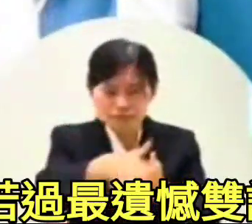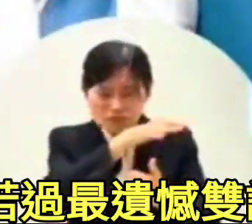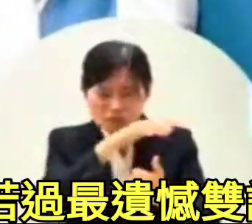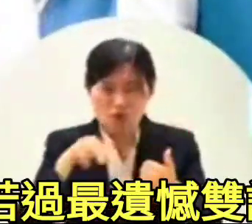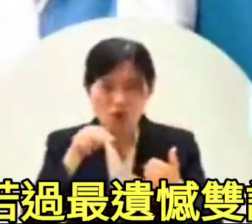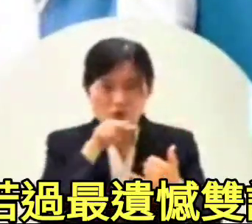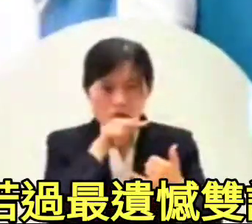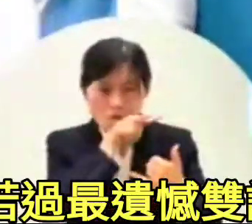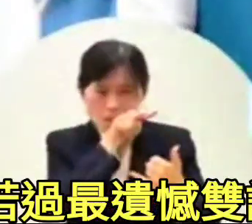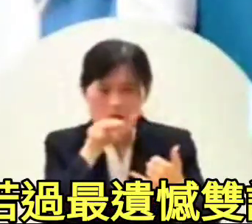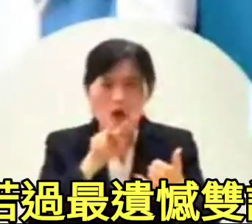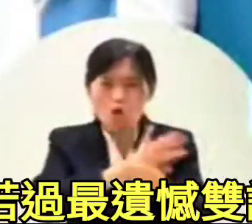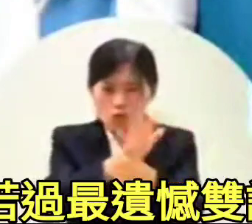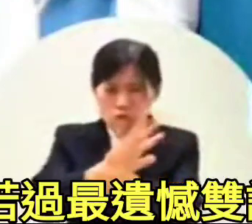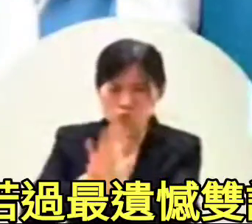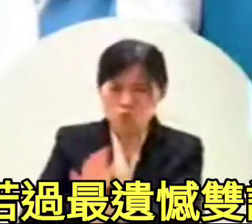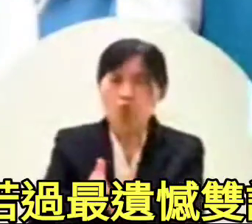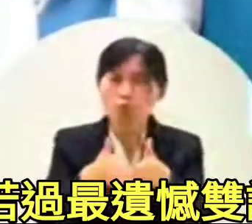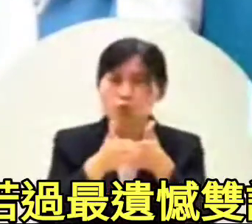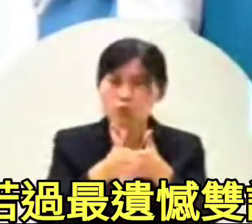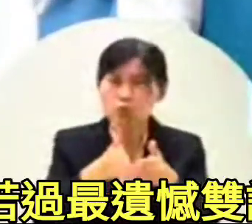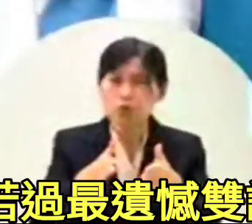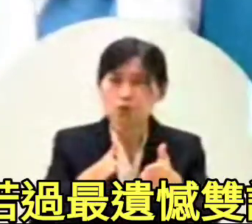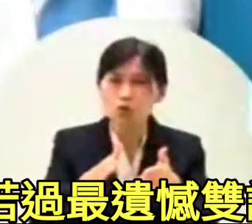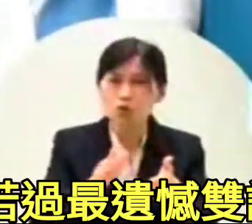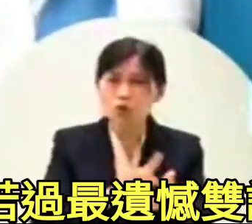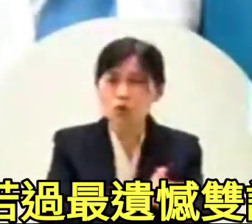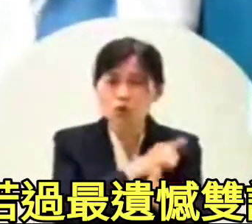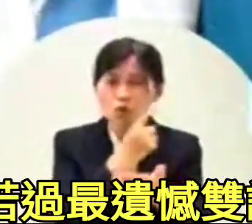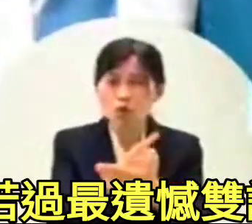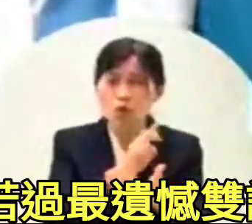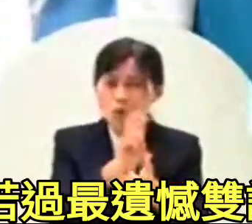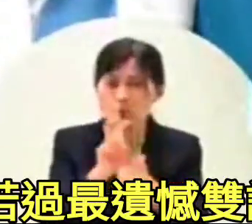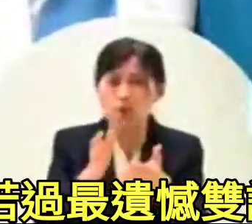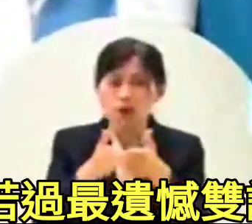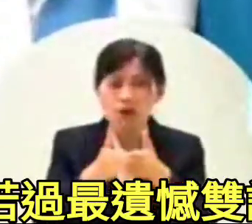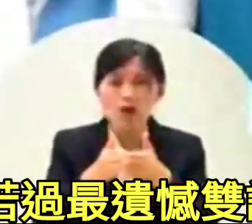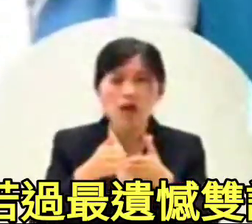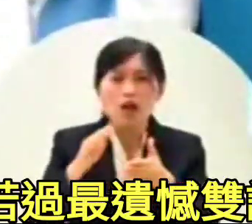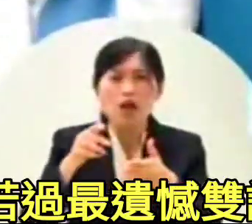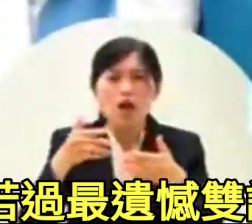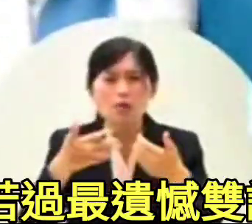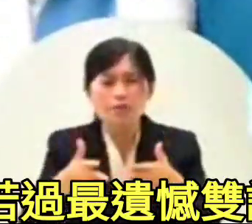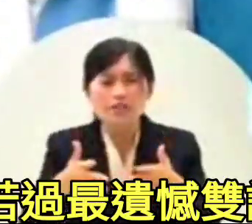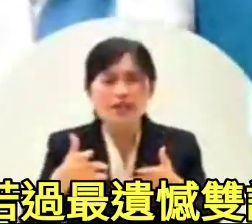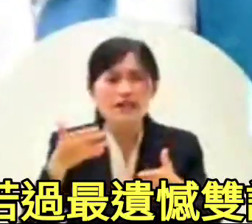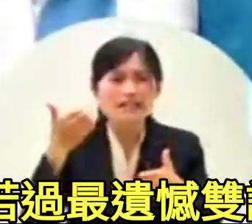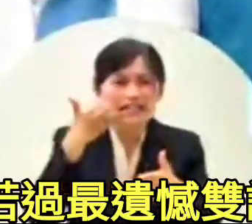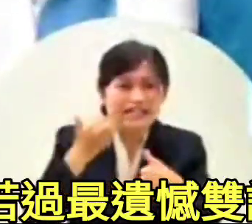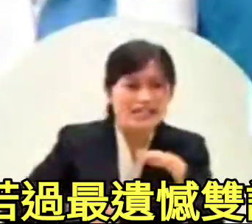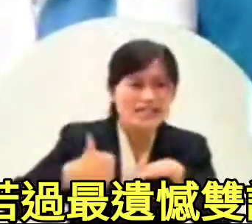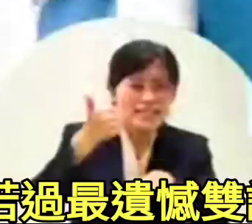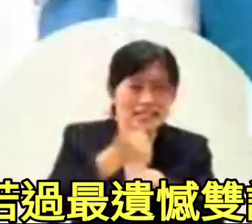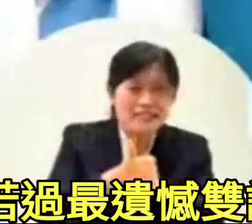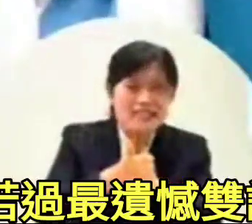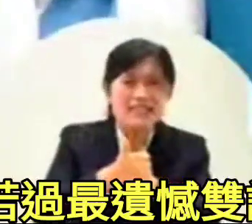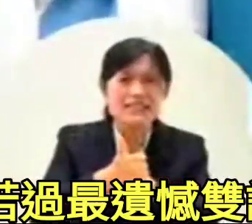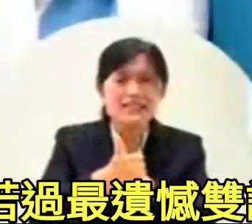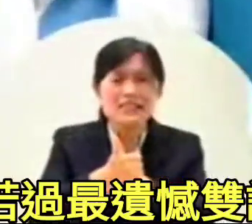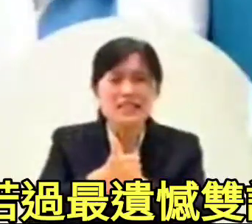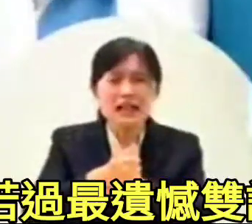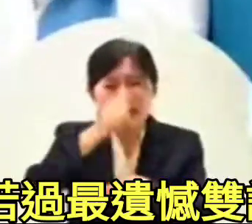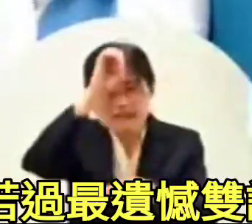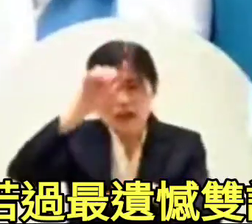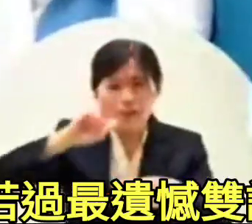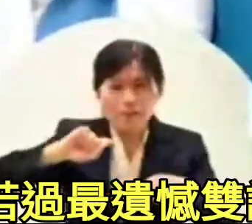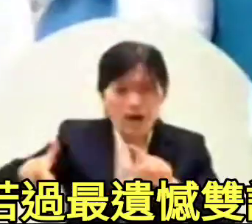不要因为什么人干什么县市长就有差别待遇，这个对高雄很不公平。另外，高